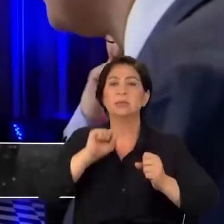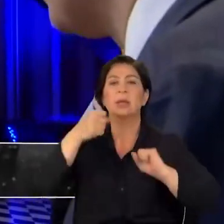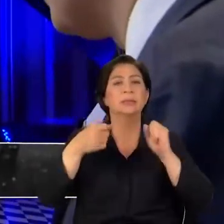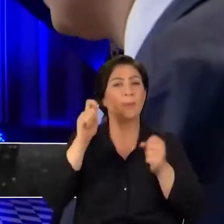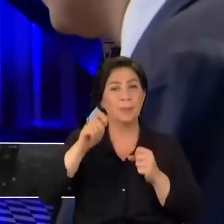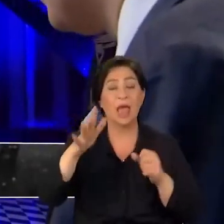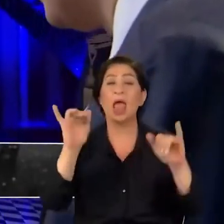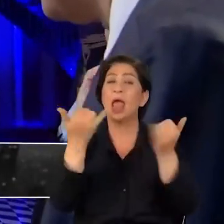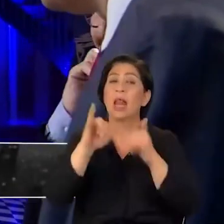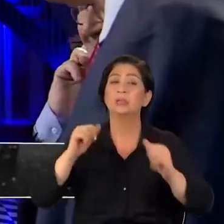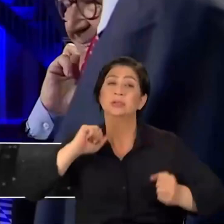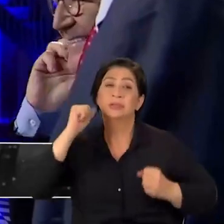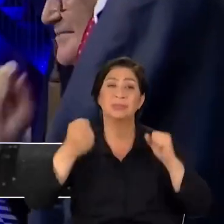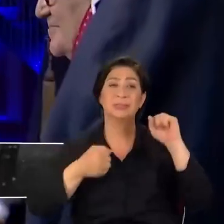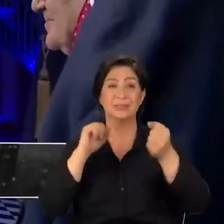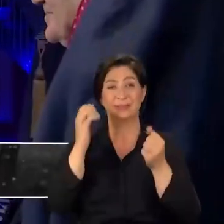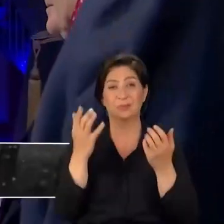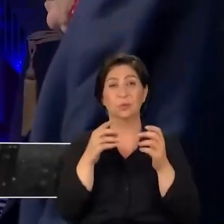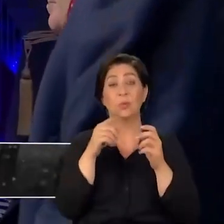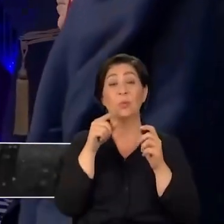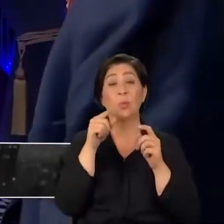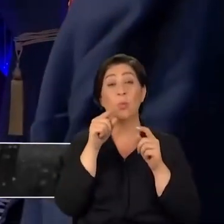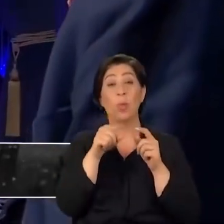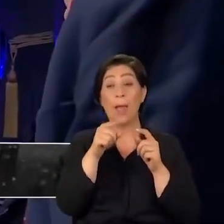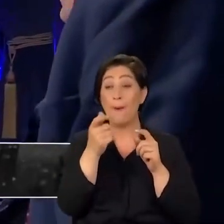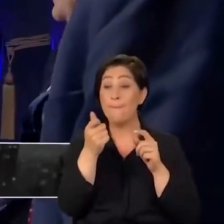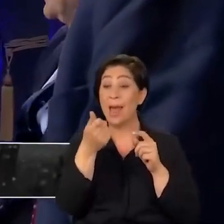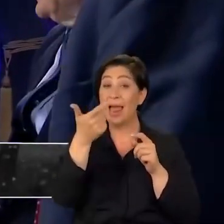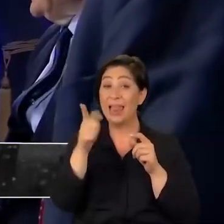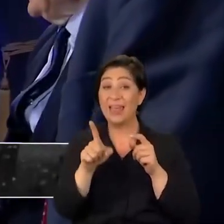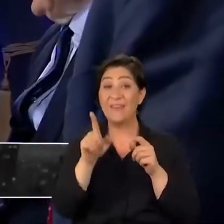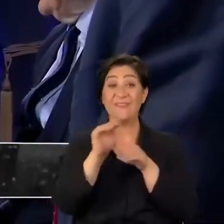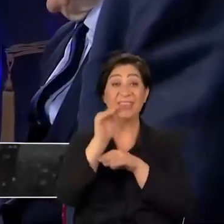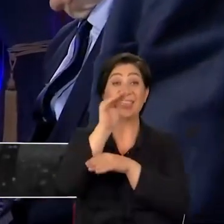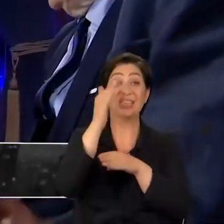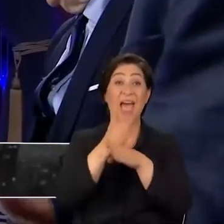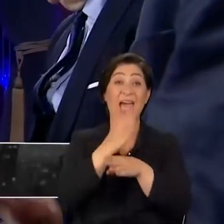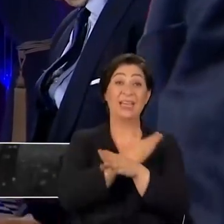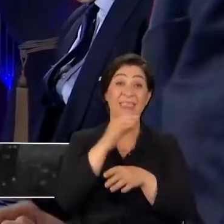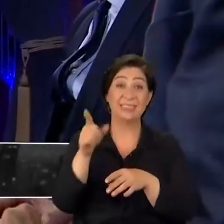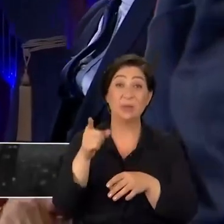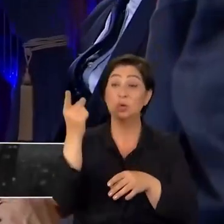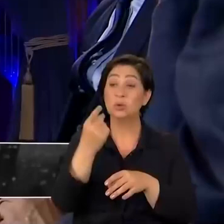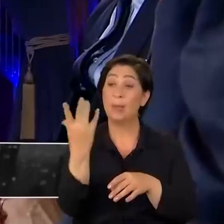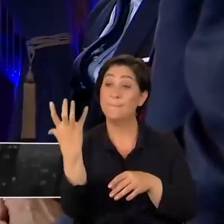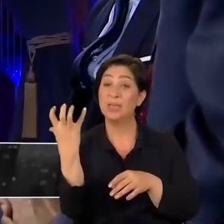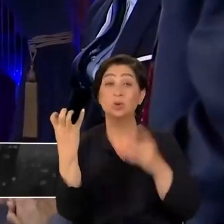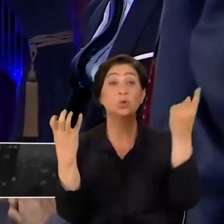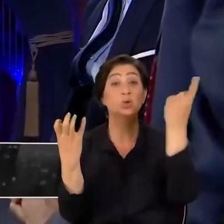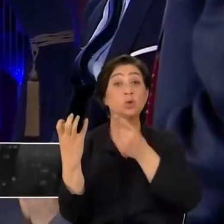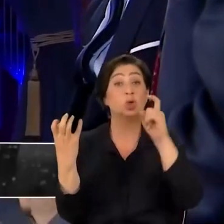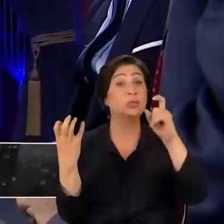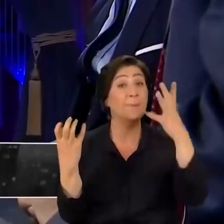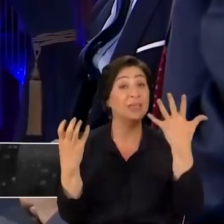yapabilirsiniz, eğlence için de yapabilirsiniz. Deniz Hanım, bunların hepsi paralı vatandaşların hayatı. Bunlar toplumun %5'i.